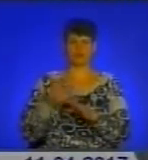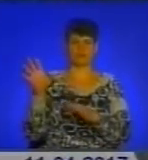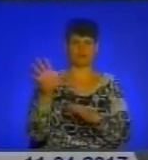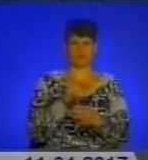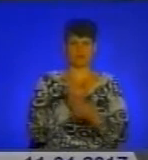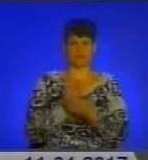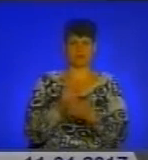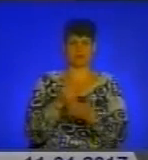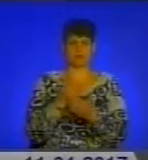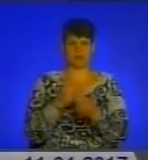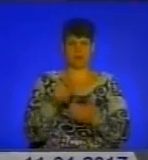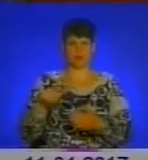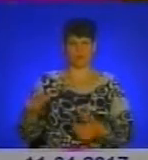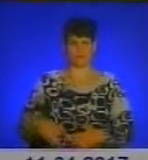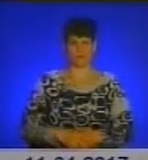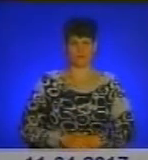клієнтами.